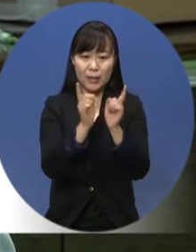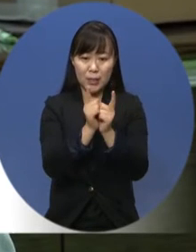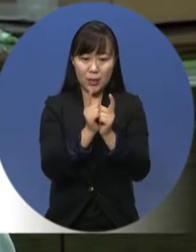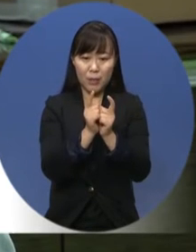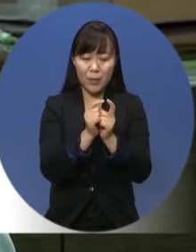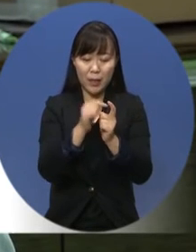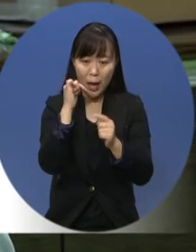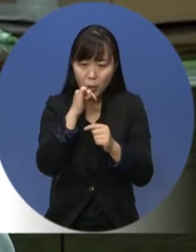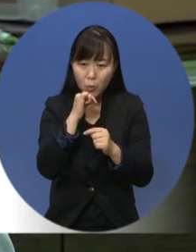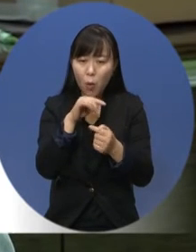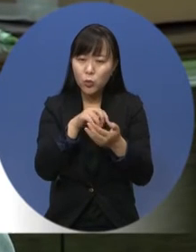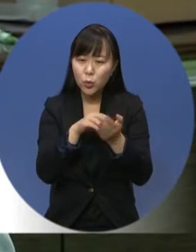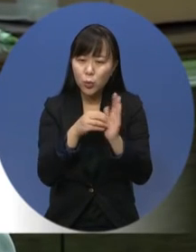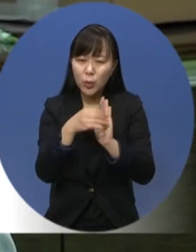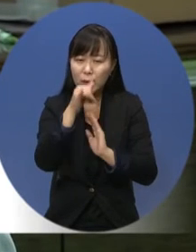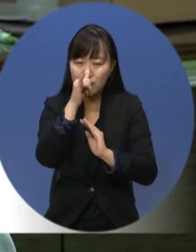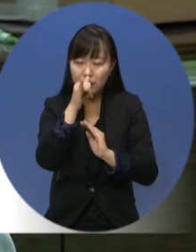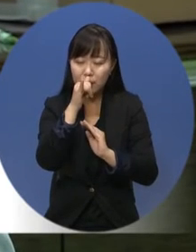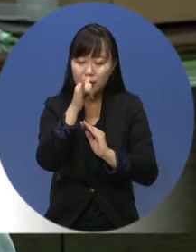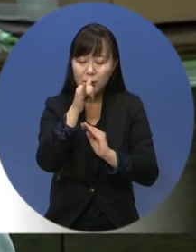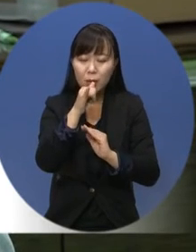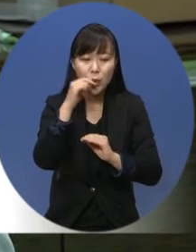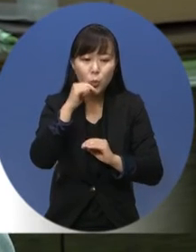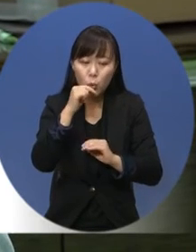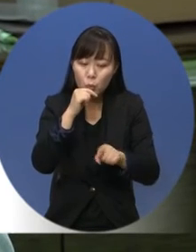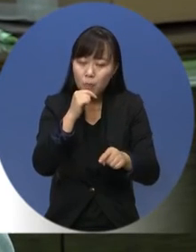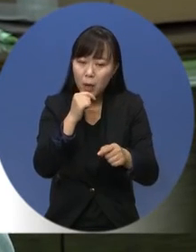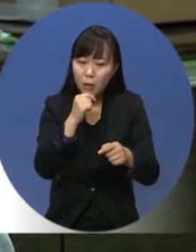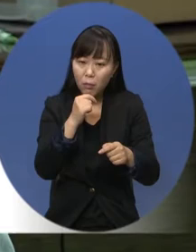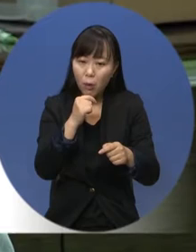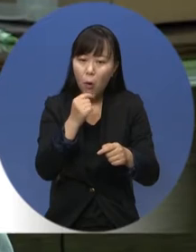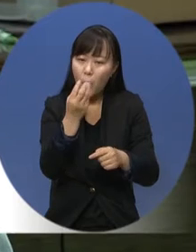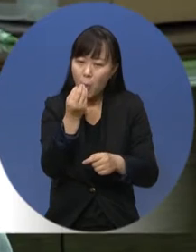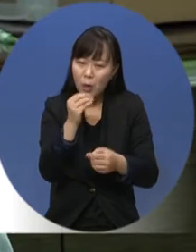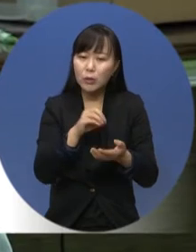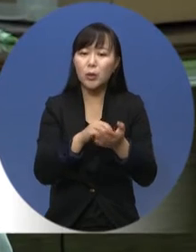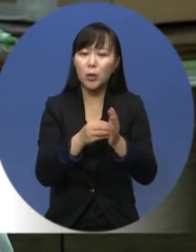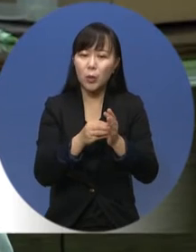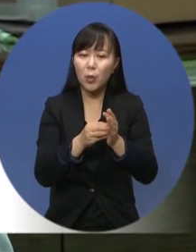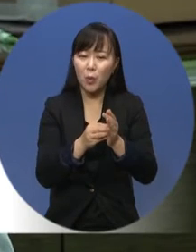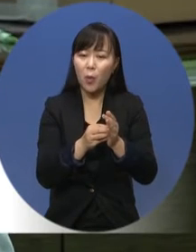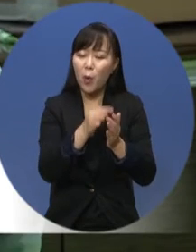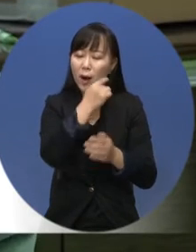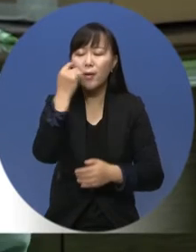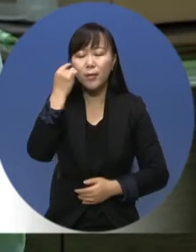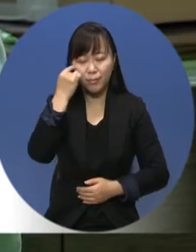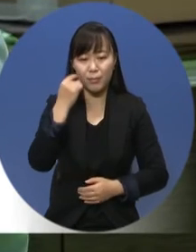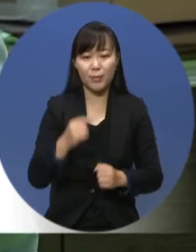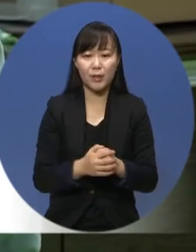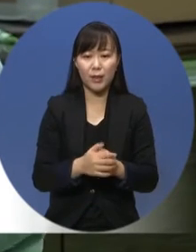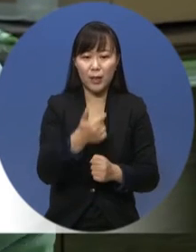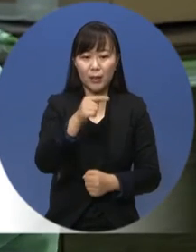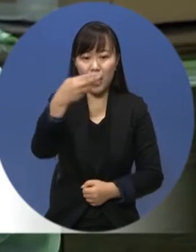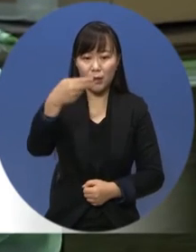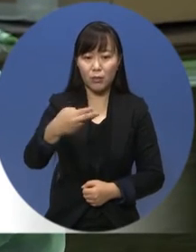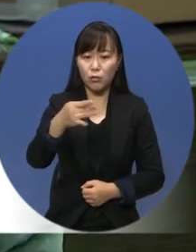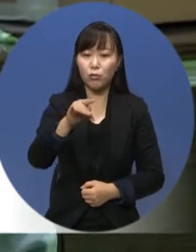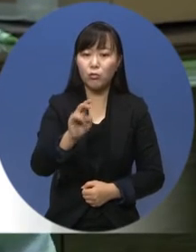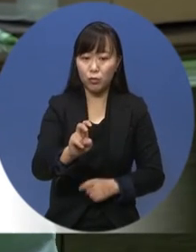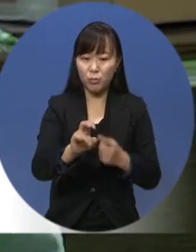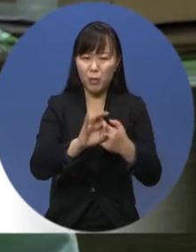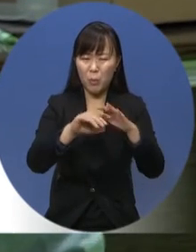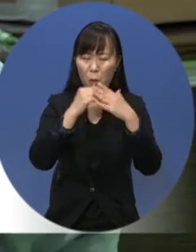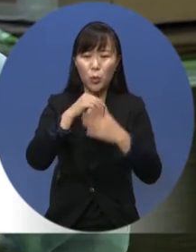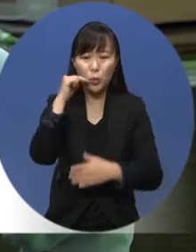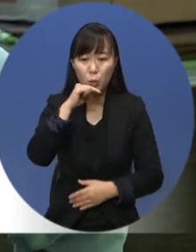나 툴이 미 어느 정도 들어있는 직접 소금의 양이 어느 정도지 측정부 같이 하거든요 나트륨 하며 물어보면 나트륨 하면